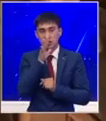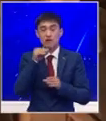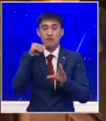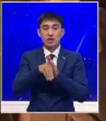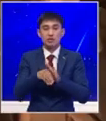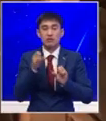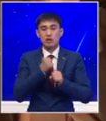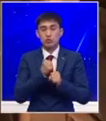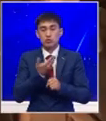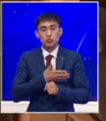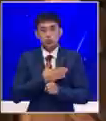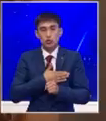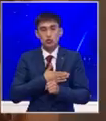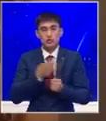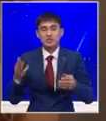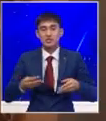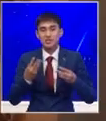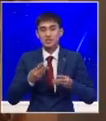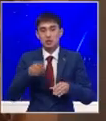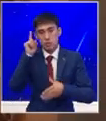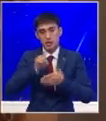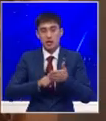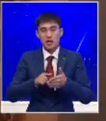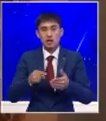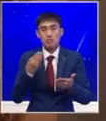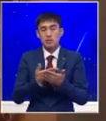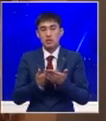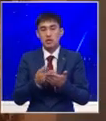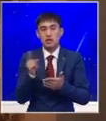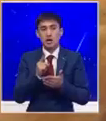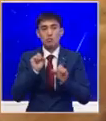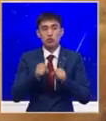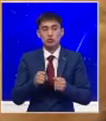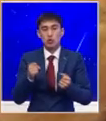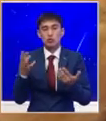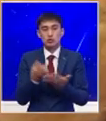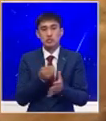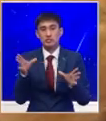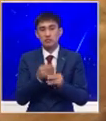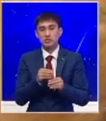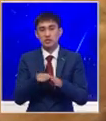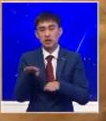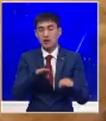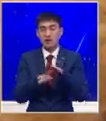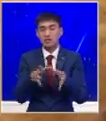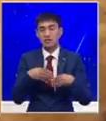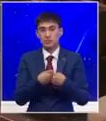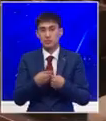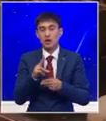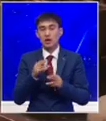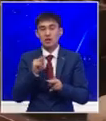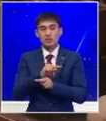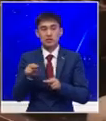вкладывая в свою работу душу и искреннюю преданность. Она яркий пример того, как можно успешно совмещать карьеру и семью, так как